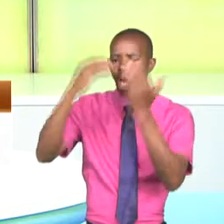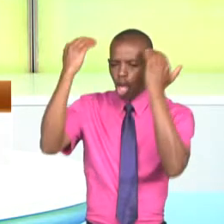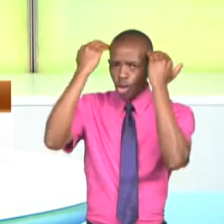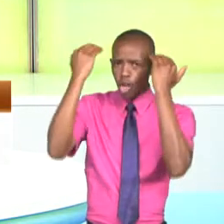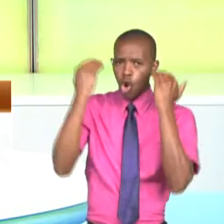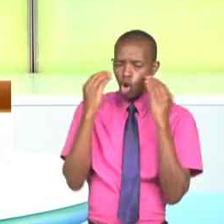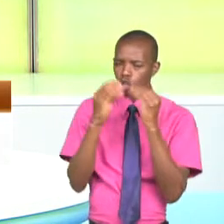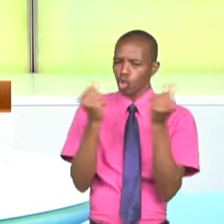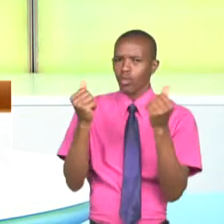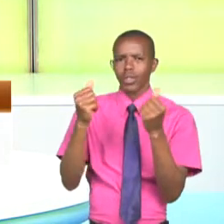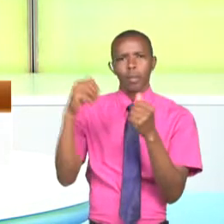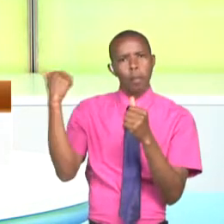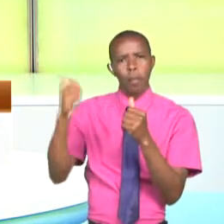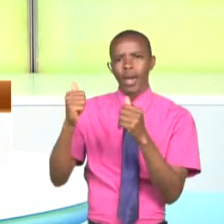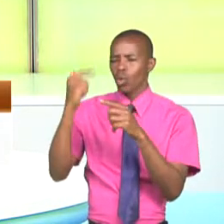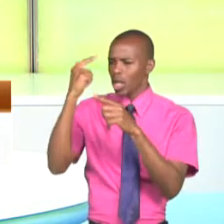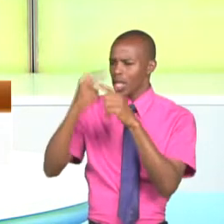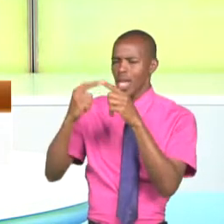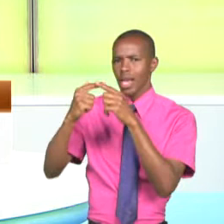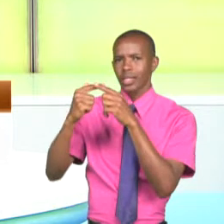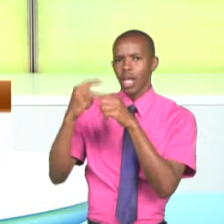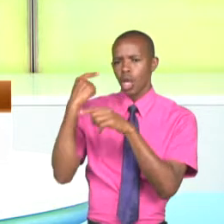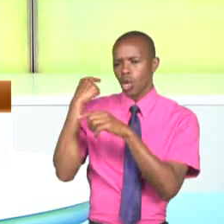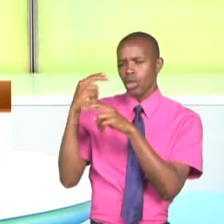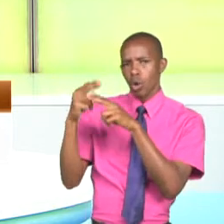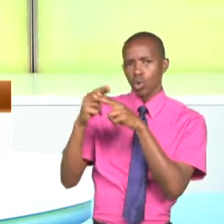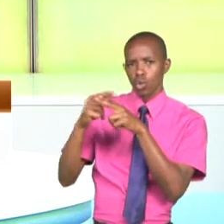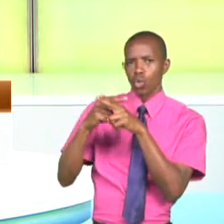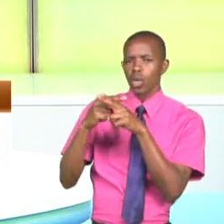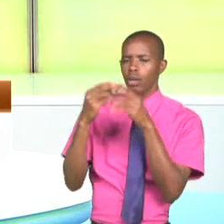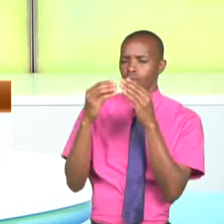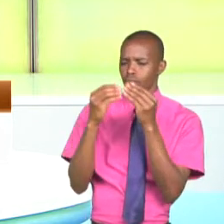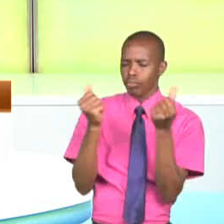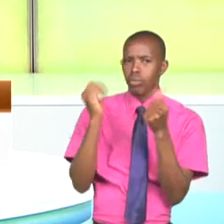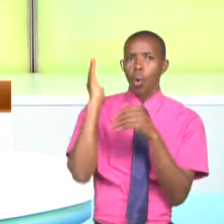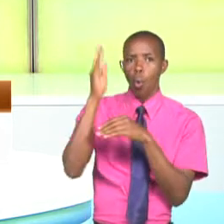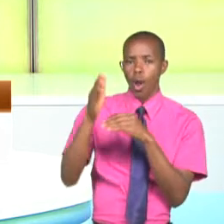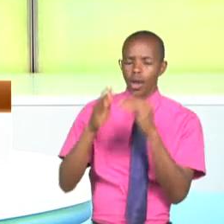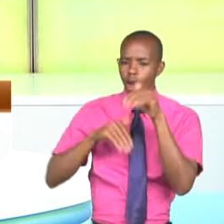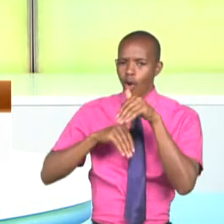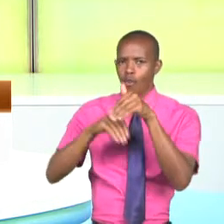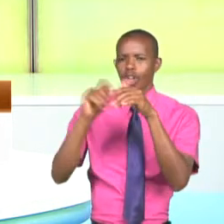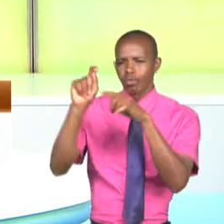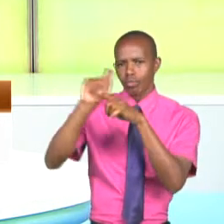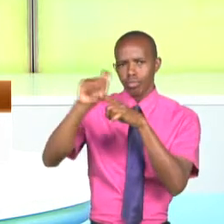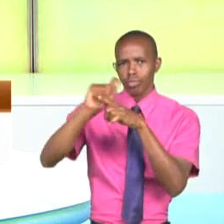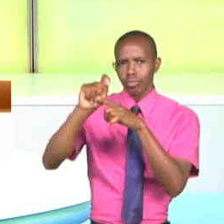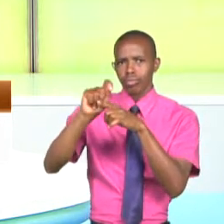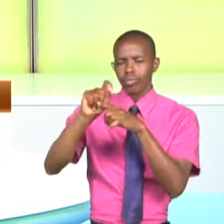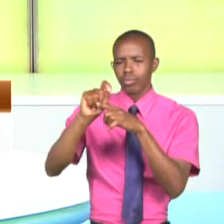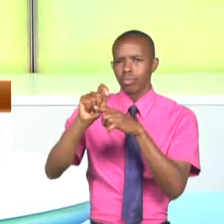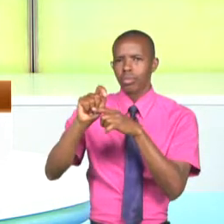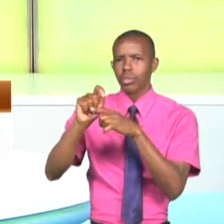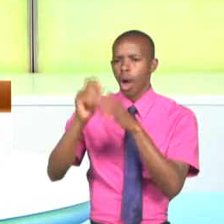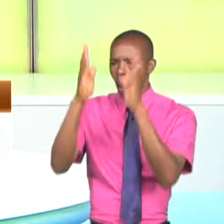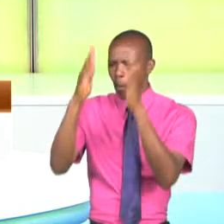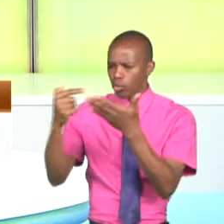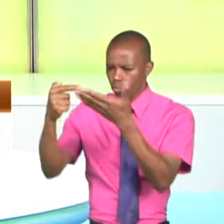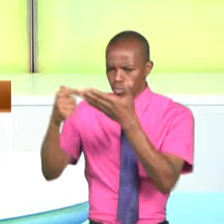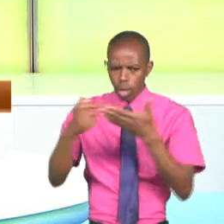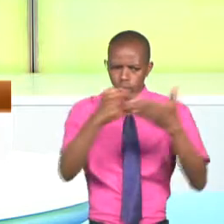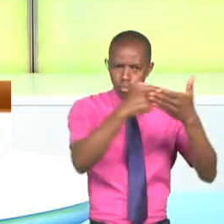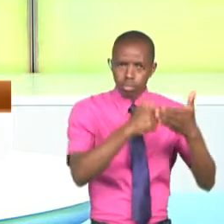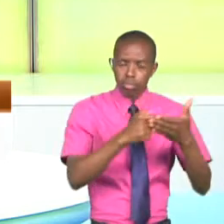hazijashughulikiwa kwa miaka mingi hivi karibuni zitamalizwa kufuatia mafunzo ya wataalamu wapatanishi zaidi ya